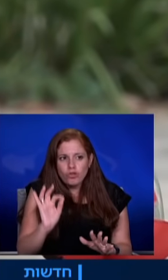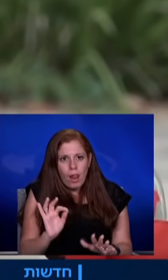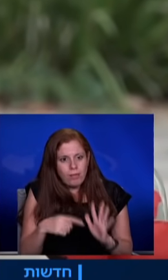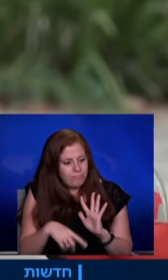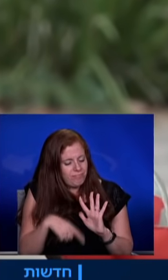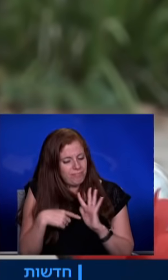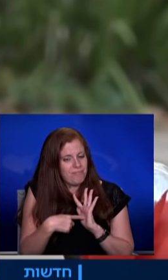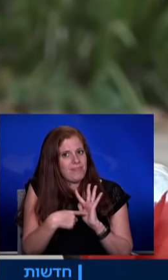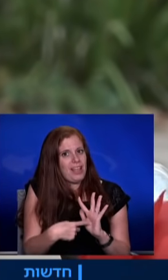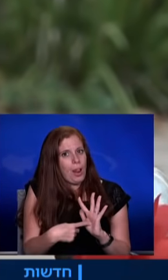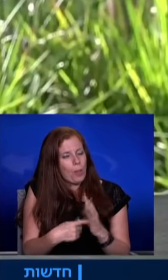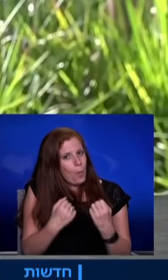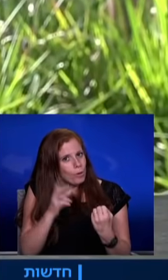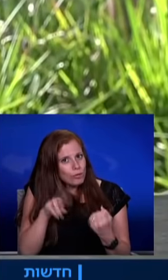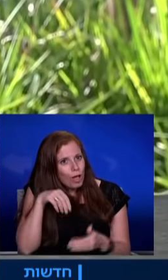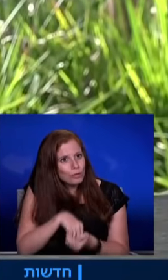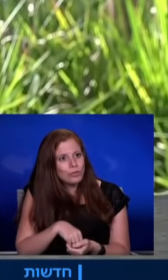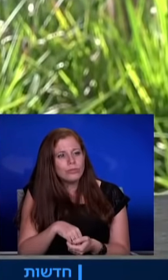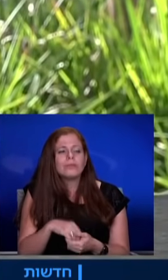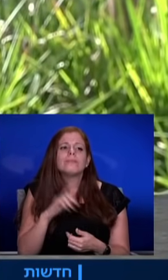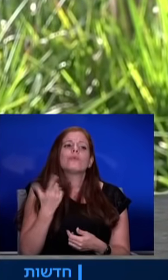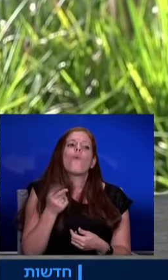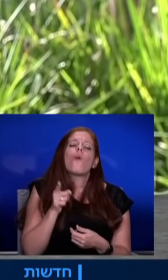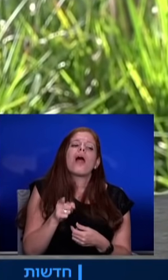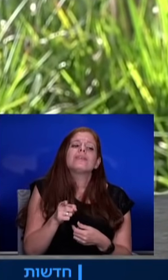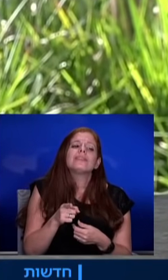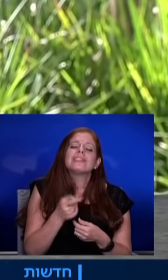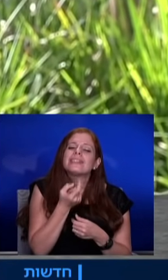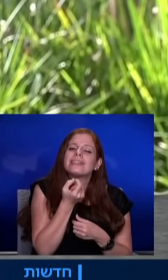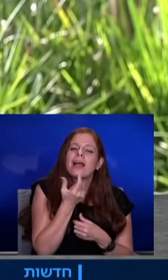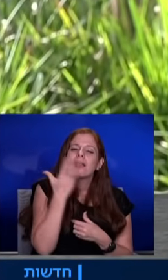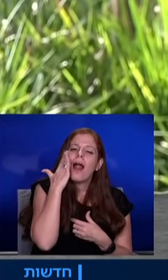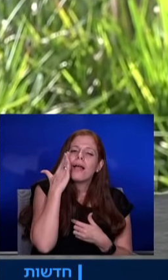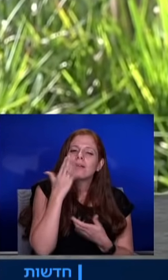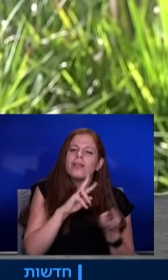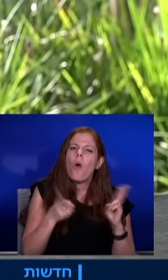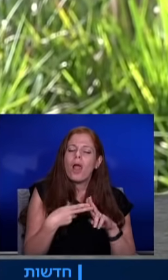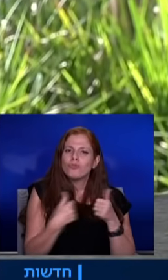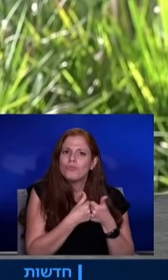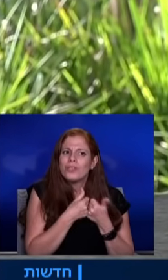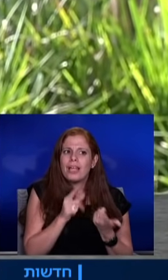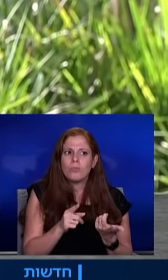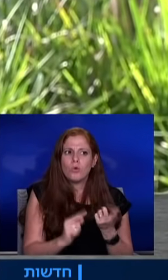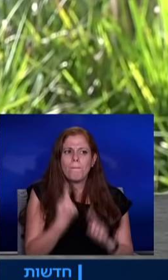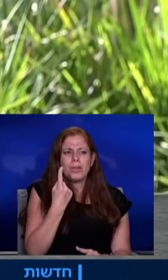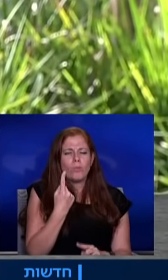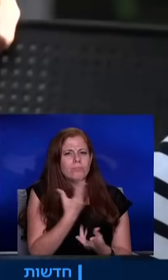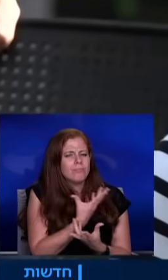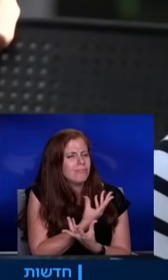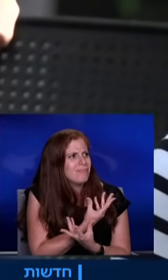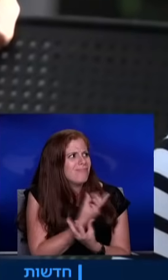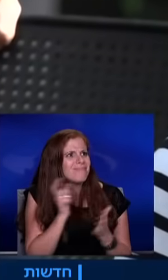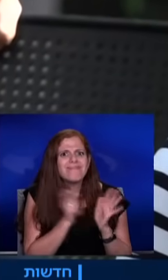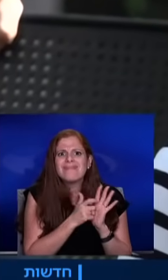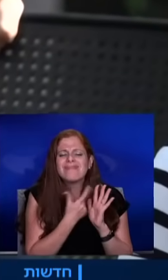שיש לכם. אולי זאת טעימה לעולם שאתם התמודדתן איתו, שהוא פתאום נדרשתם לכל כך הרבה וגיליתם גם